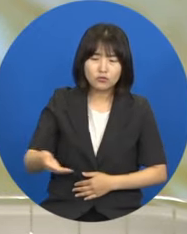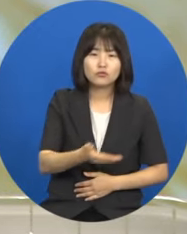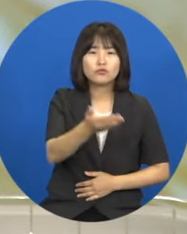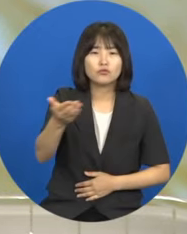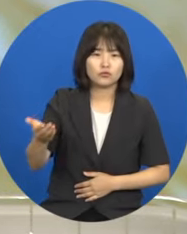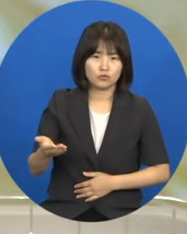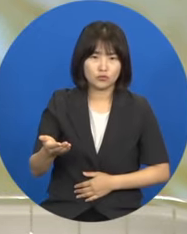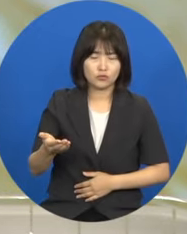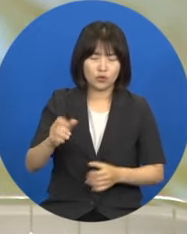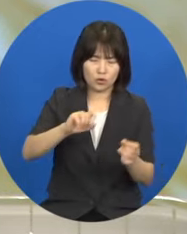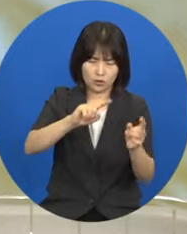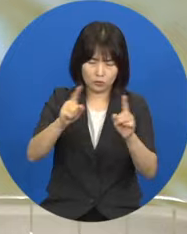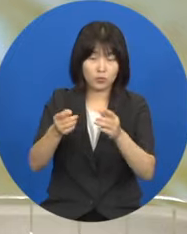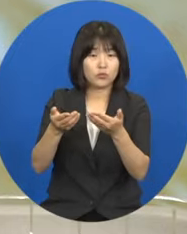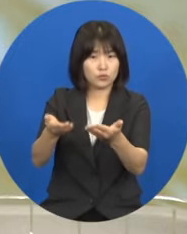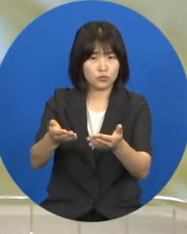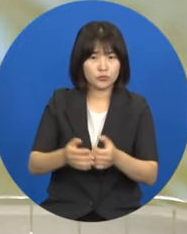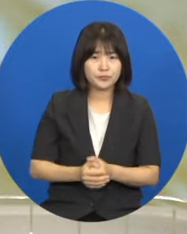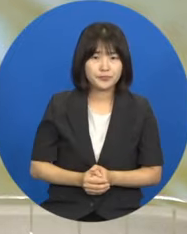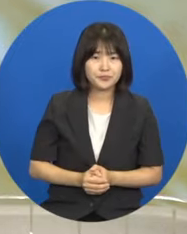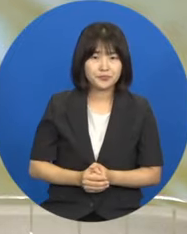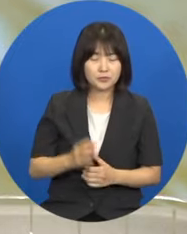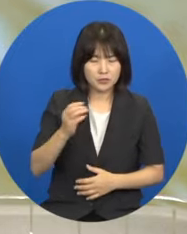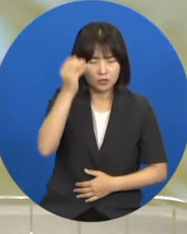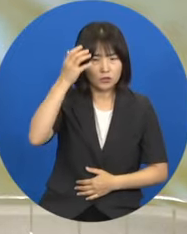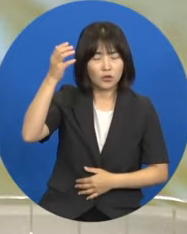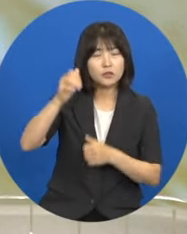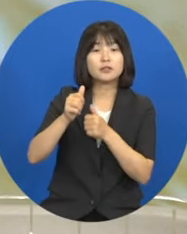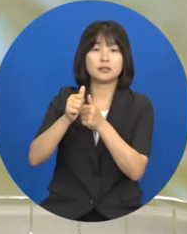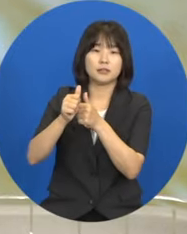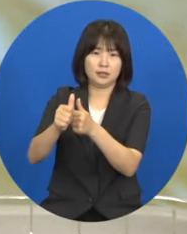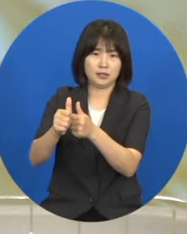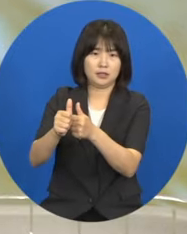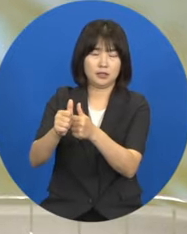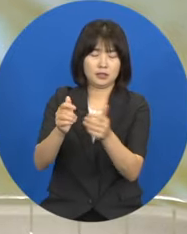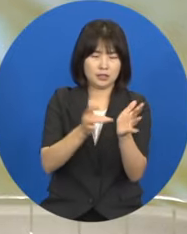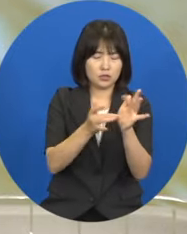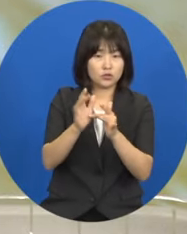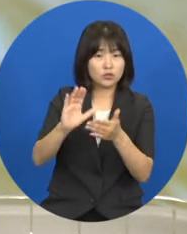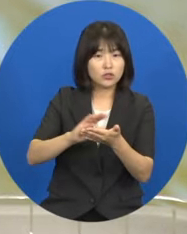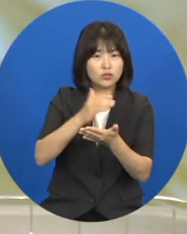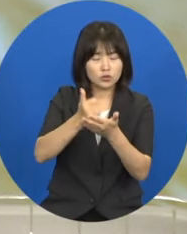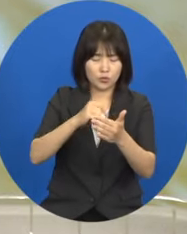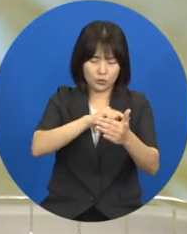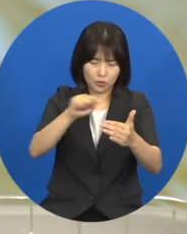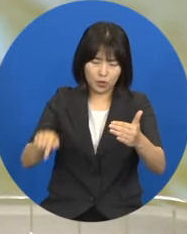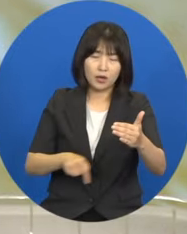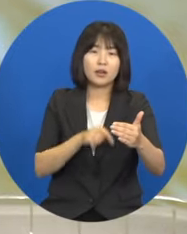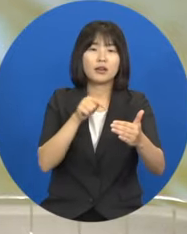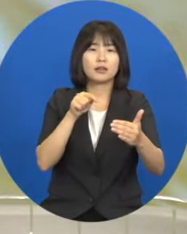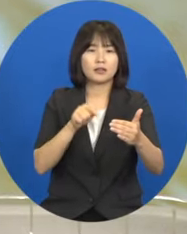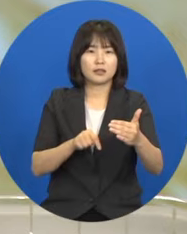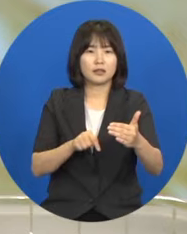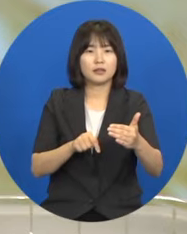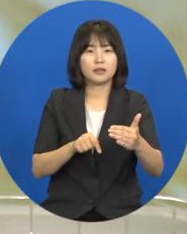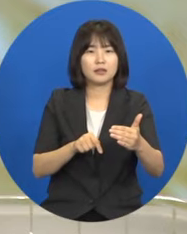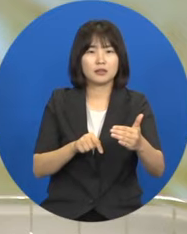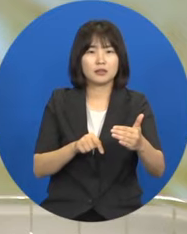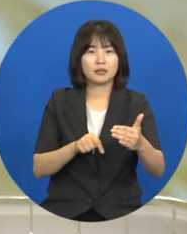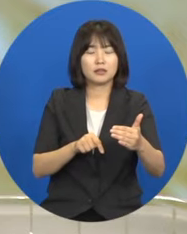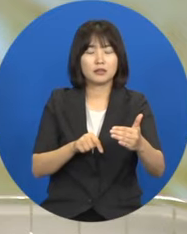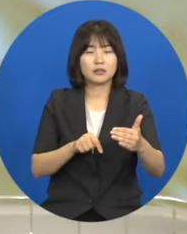회복시켜 주십니다. 여러분, 우리가 성령을 따라 예수 그리스도 안에서